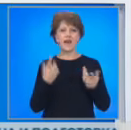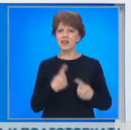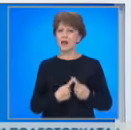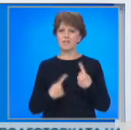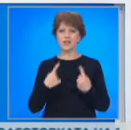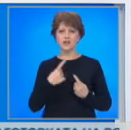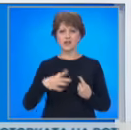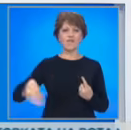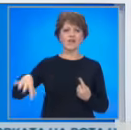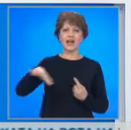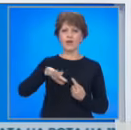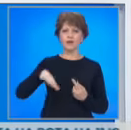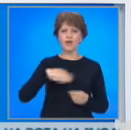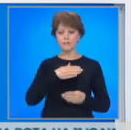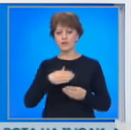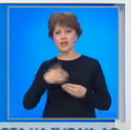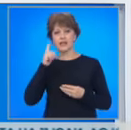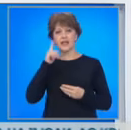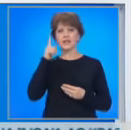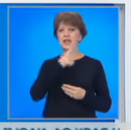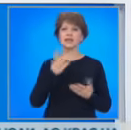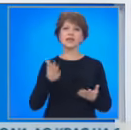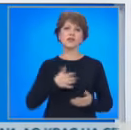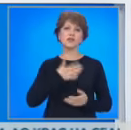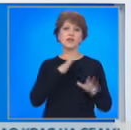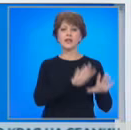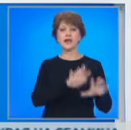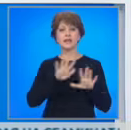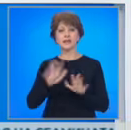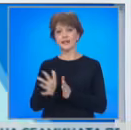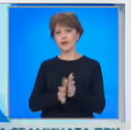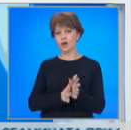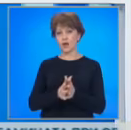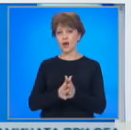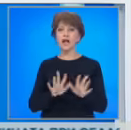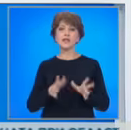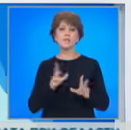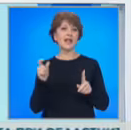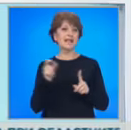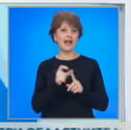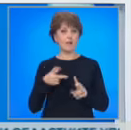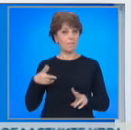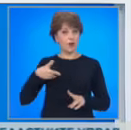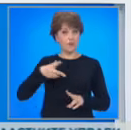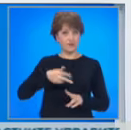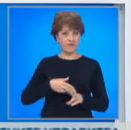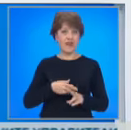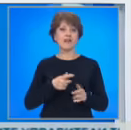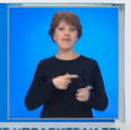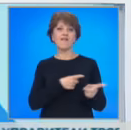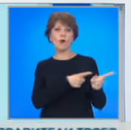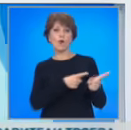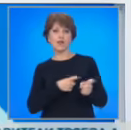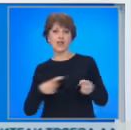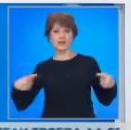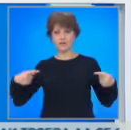напрежение в региона на Близкия изток през последните дни, при която загинаха десетки хора. Според Радев, преустановяването на въоръжената конфронтация